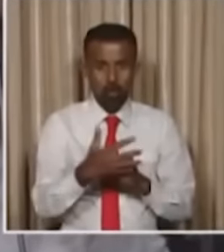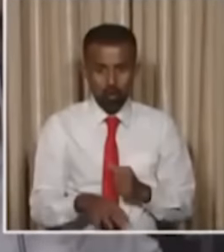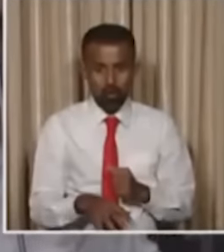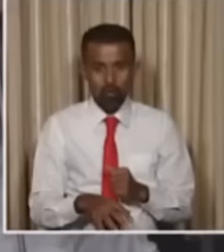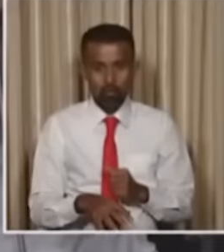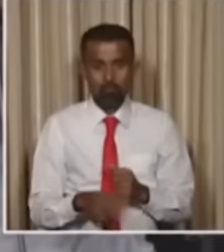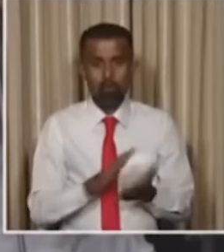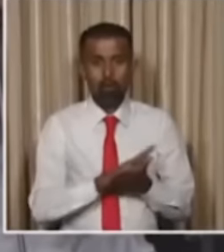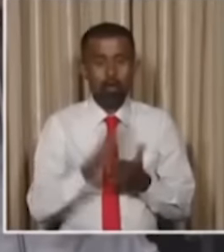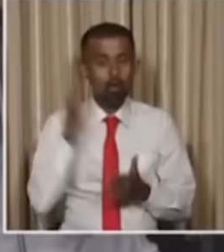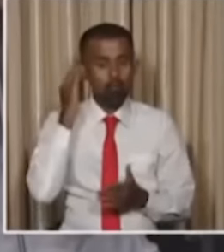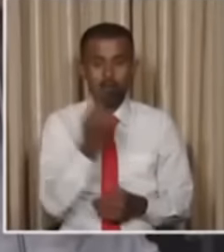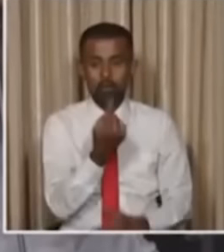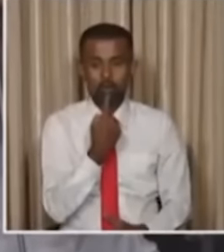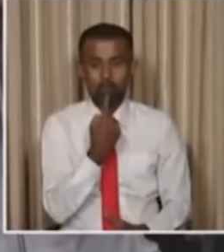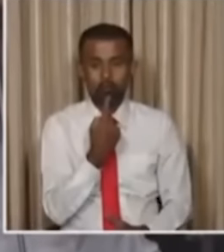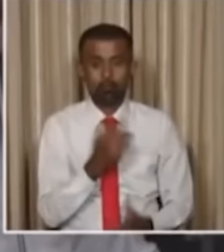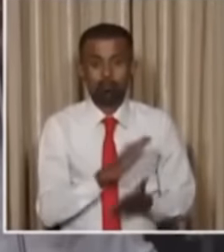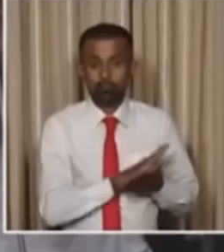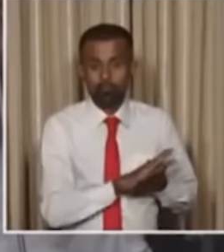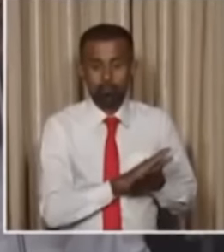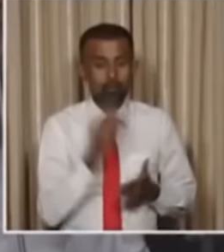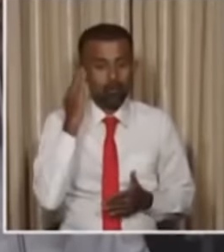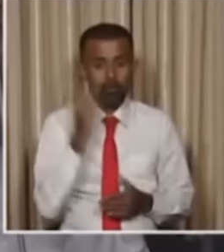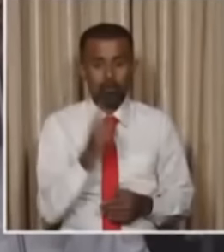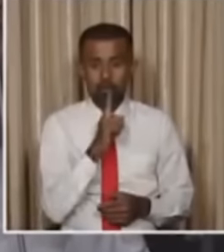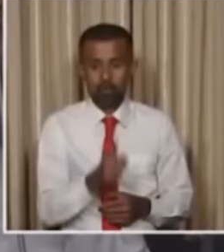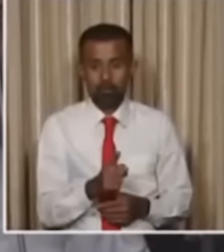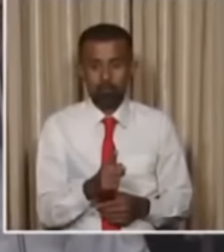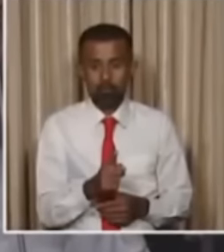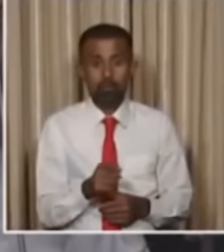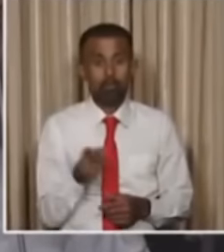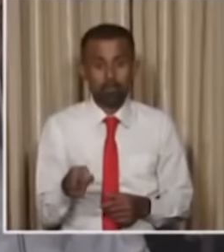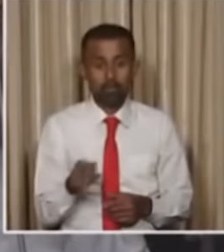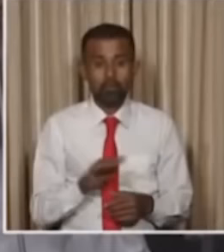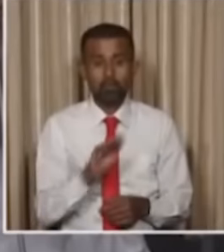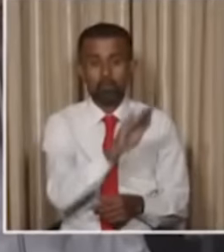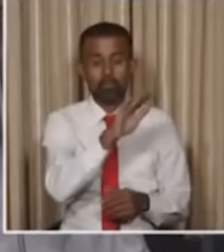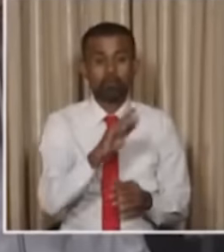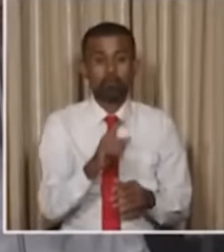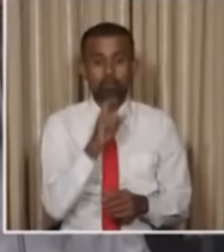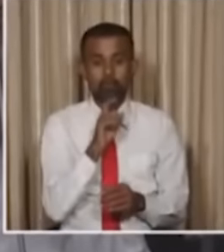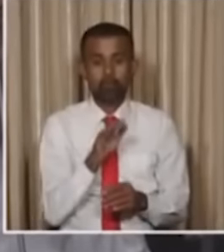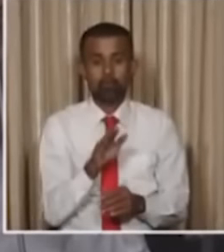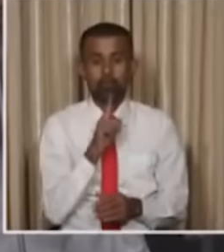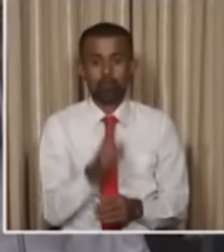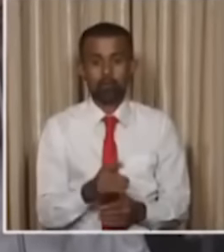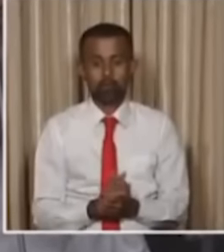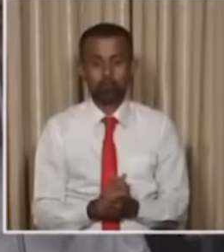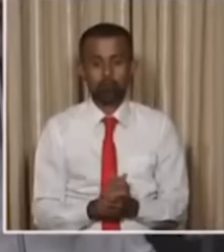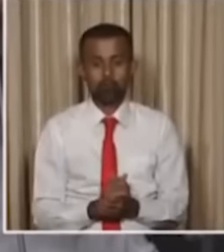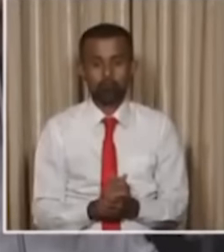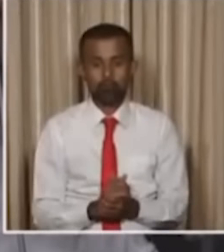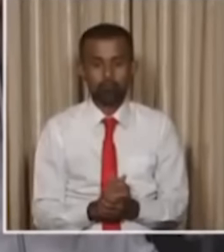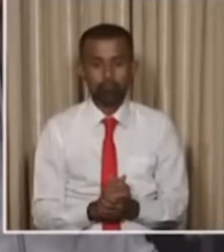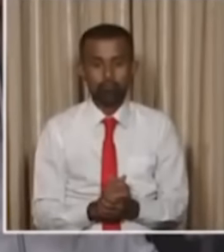හරුණි මන්ත්‍රීතුමිය එමෙල කිව්වේ? හරුණි මන්ත්‍රීතුමිය කිව්වා ඒකට තමයි access to justice කියන්නේ කියලා. If she is going to